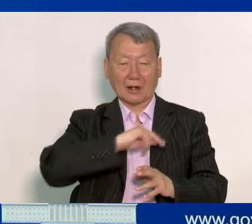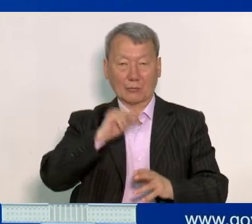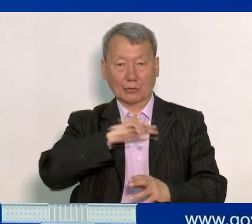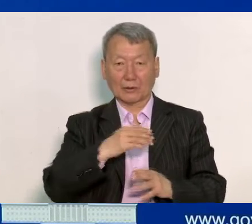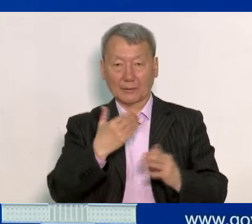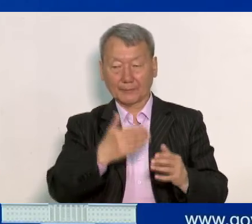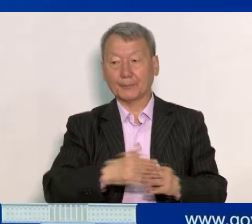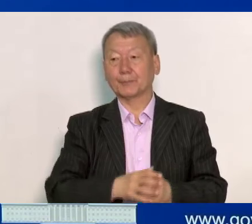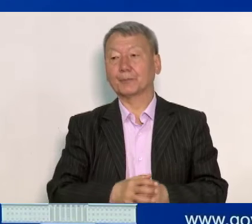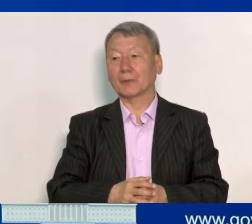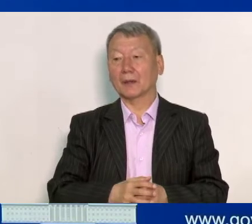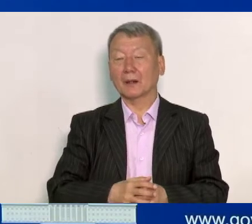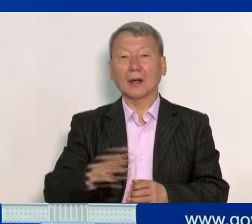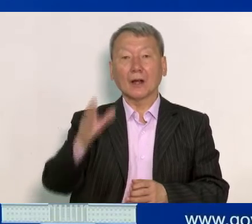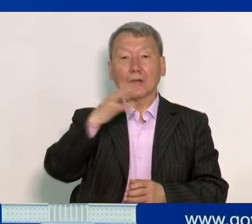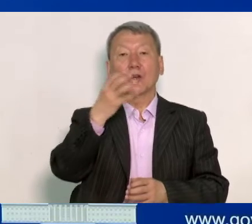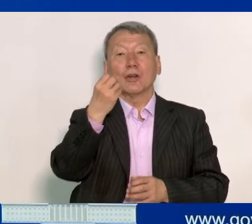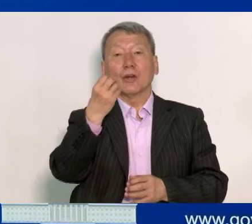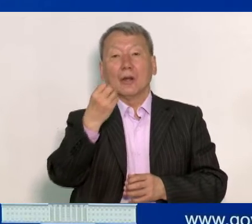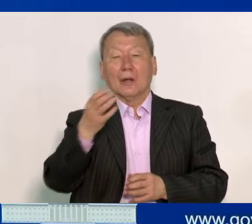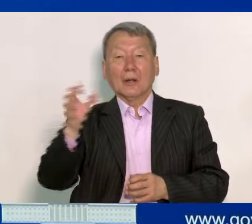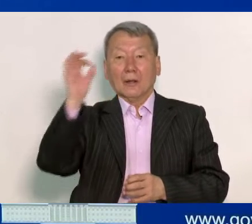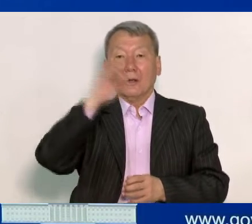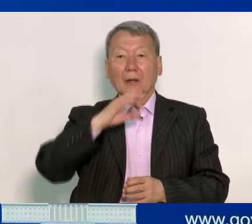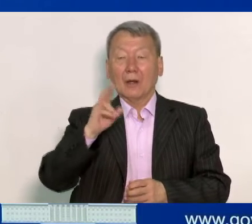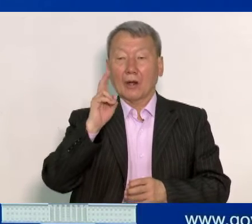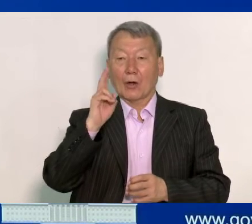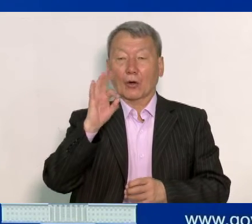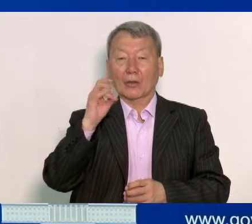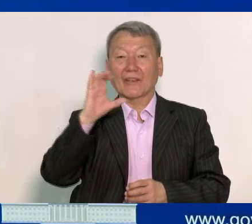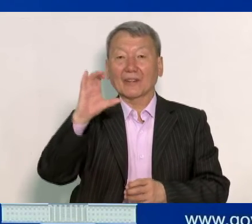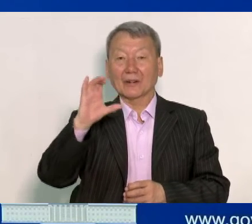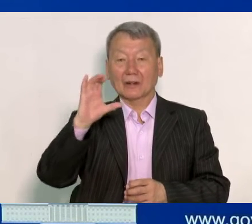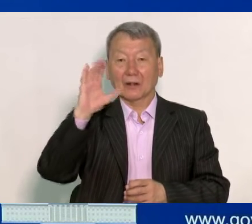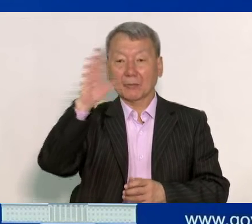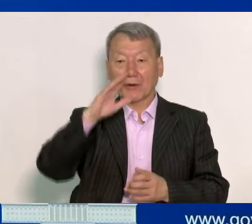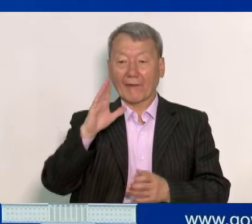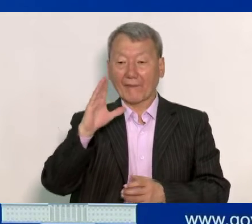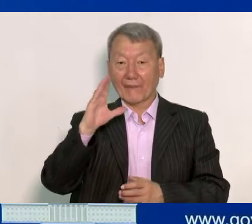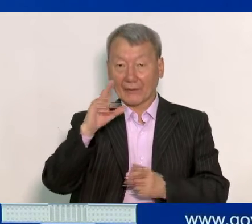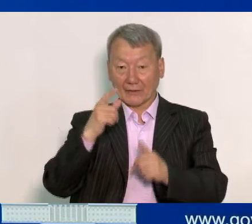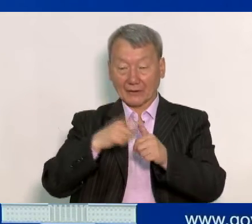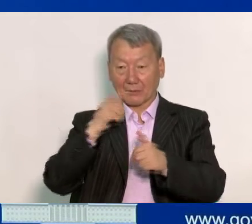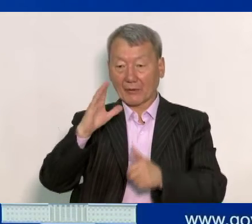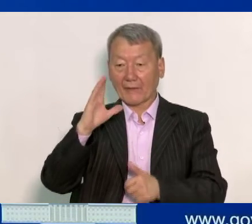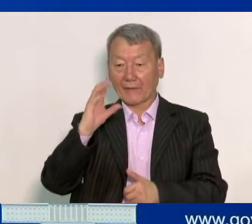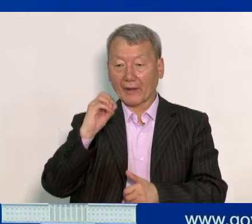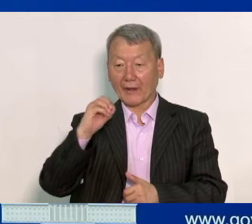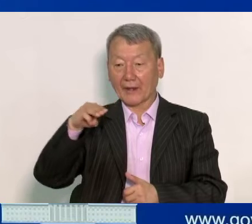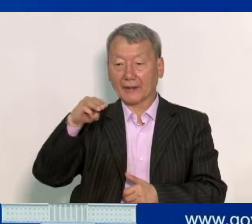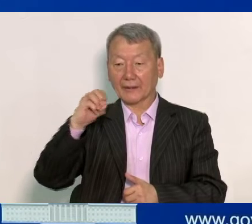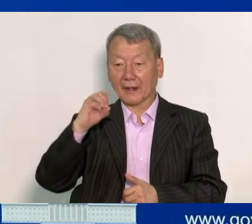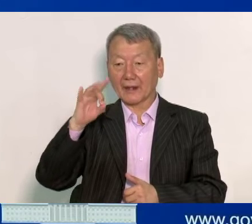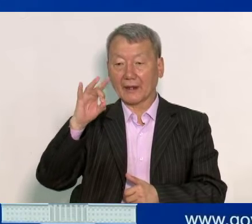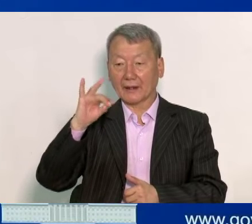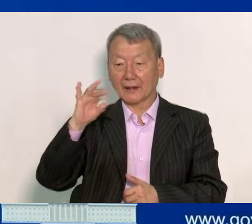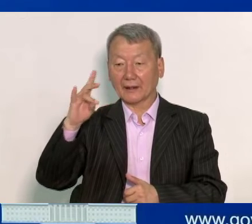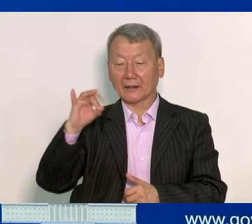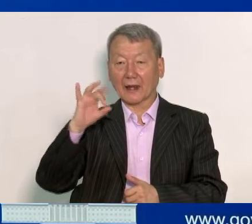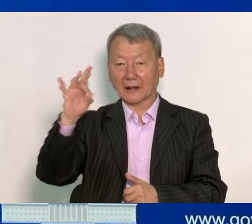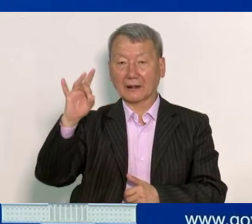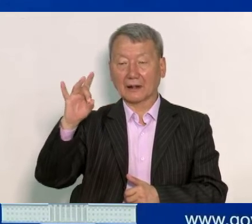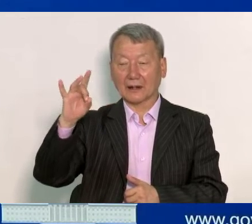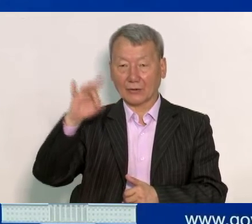Да? Кроме того, по COVID-19 ветеринарная служба тоже активно